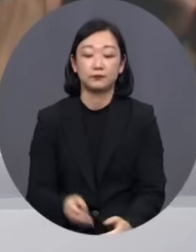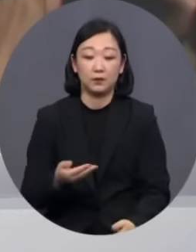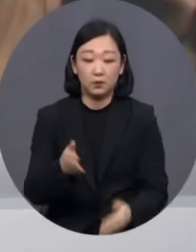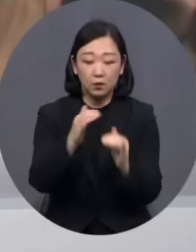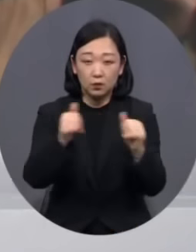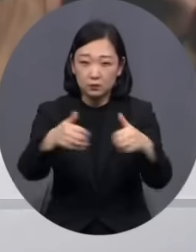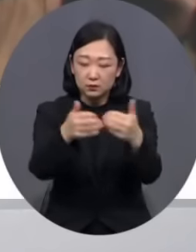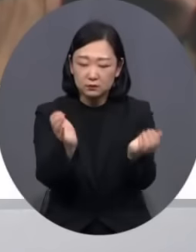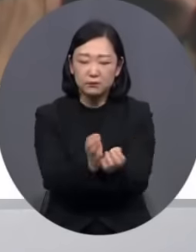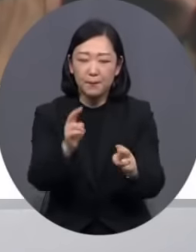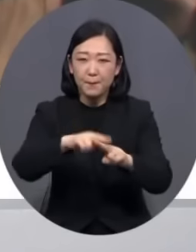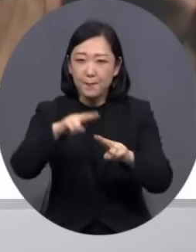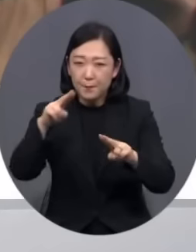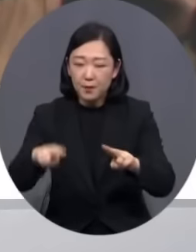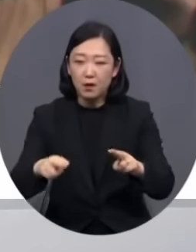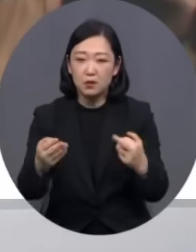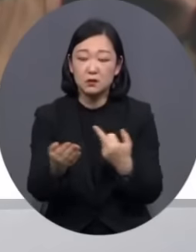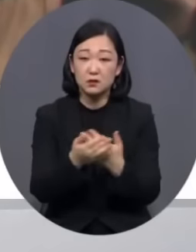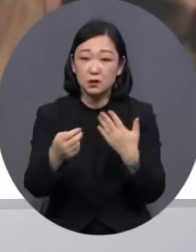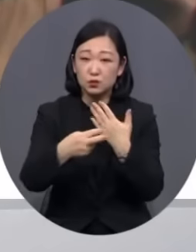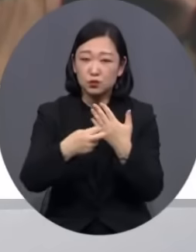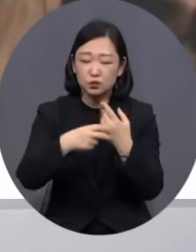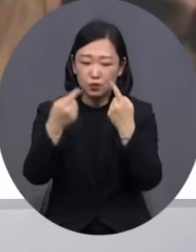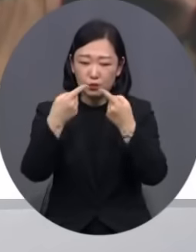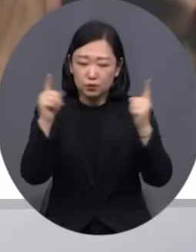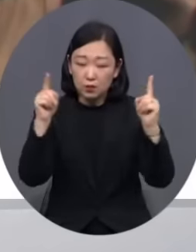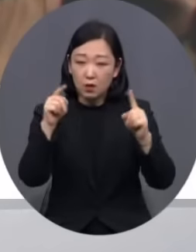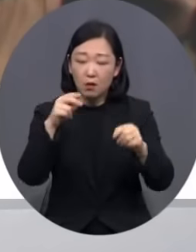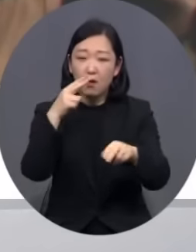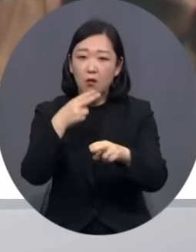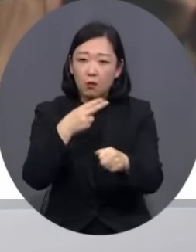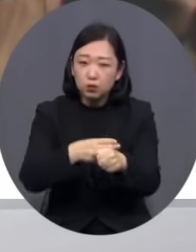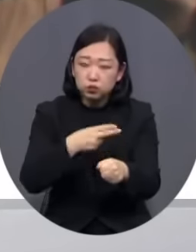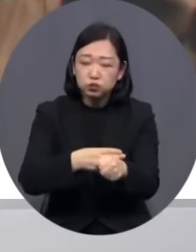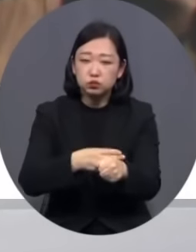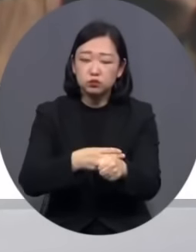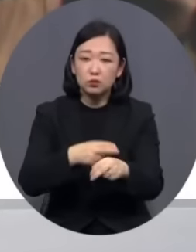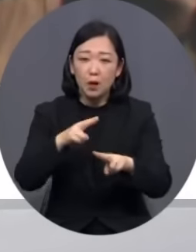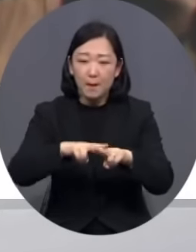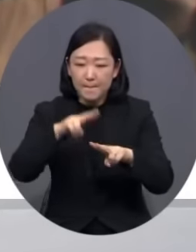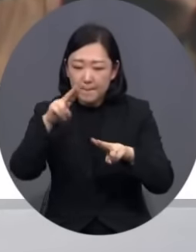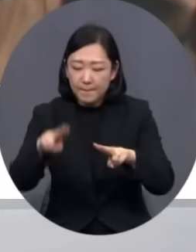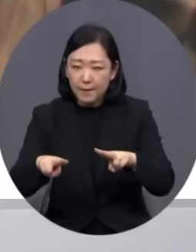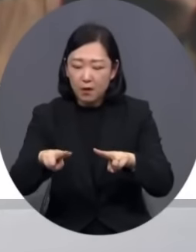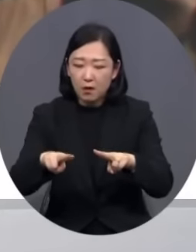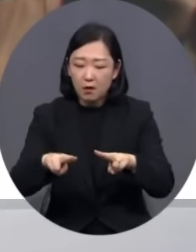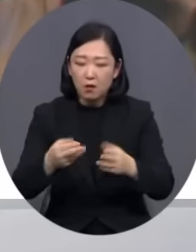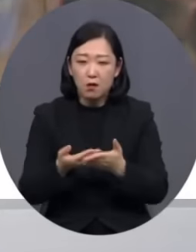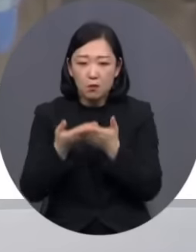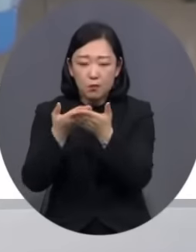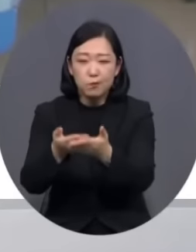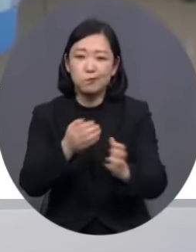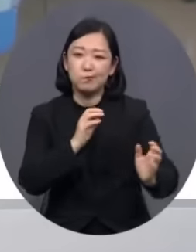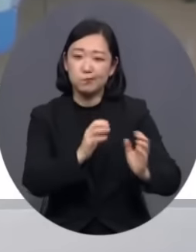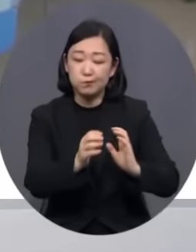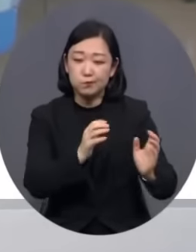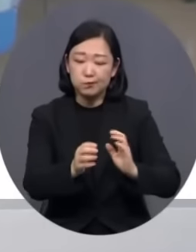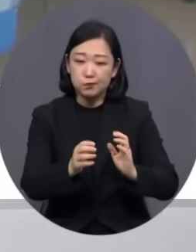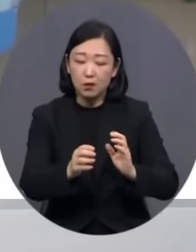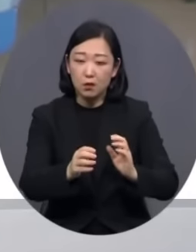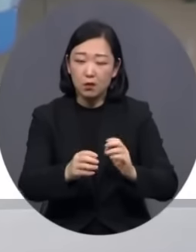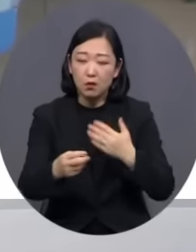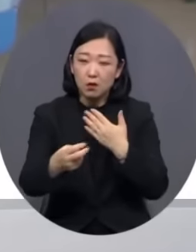전공의 집단 사직에 이어 제주대학교 의대 교수들도 사직서 제출을 논의하기로 결정하면서 의료 공백 사태에